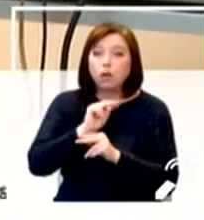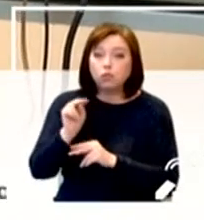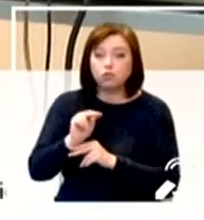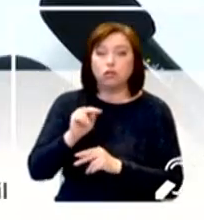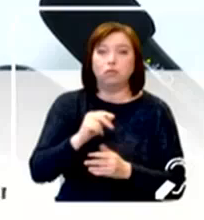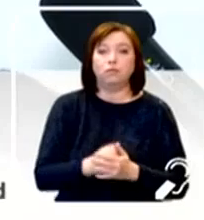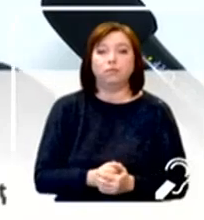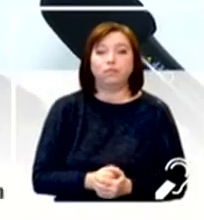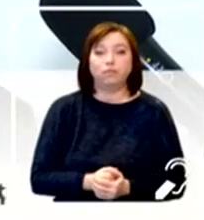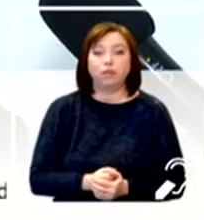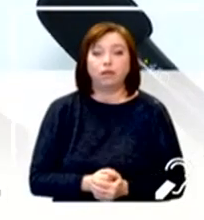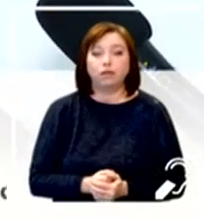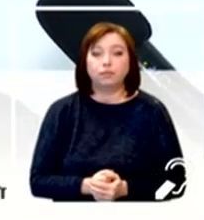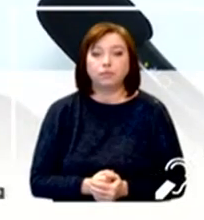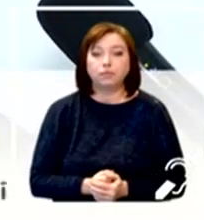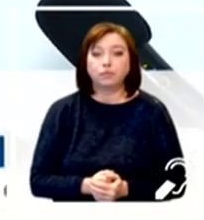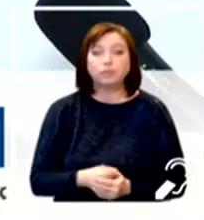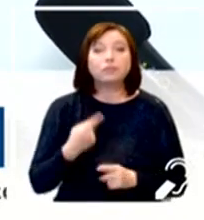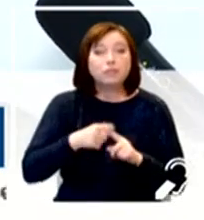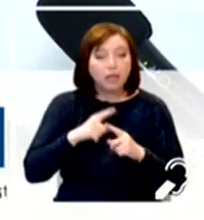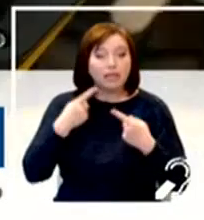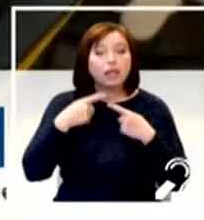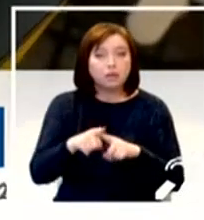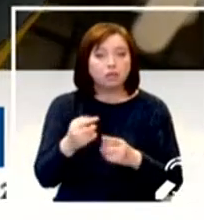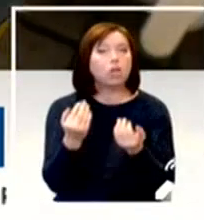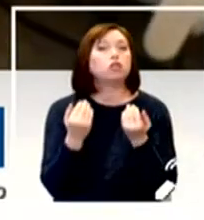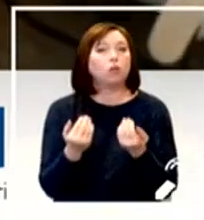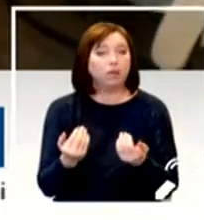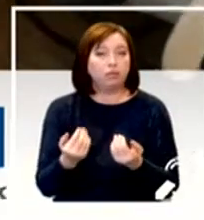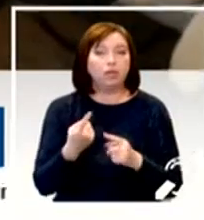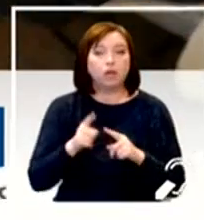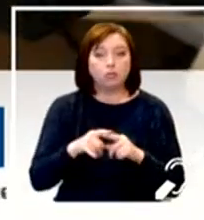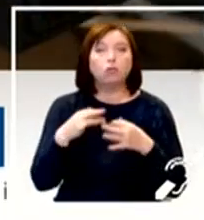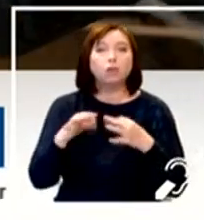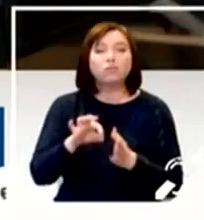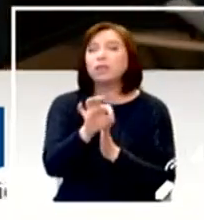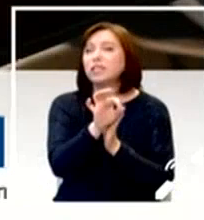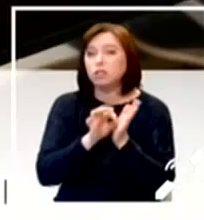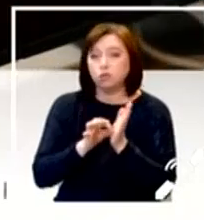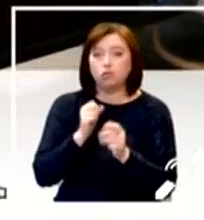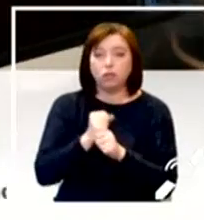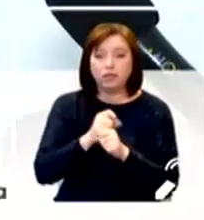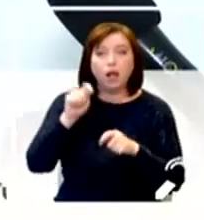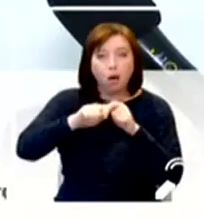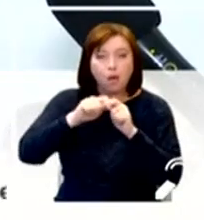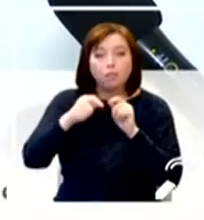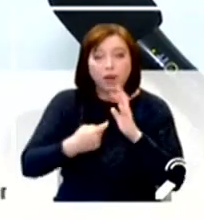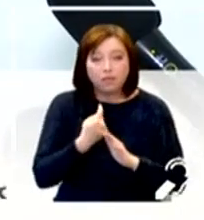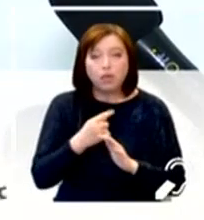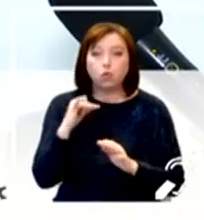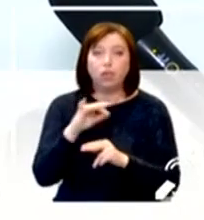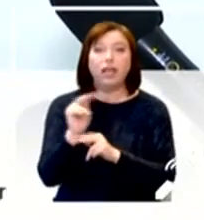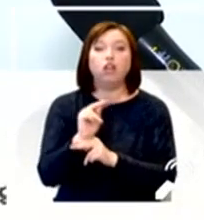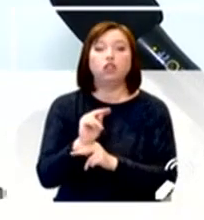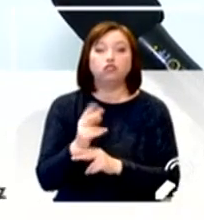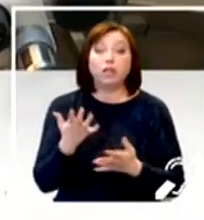la Chișinău. Este un echipament de ultimă oră, care permite imediat să facem și diagnosticul, și